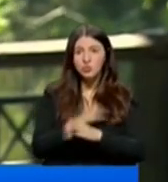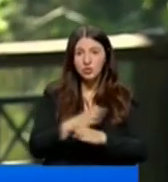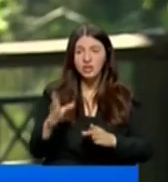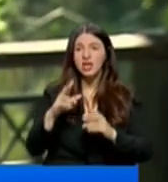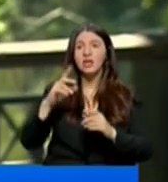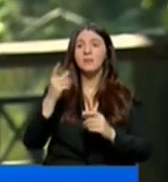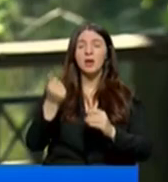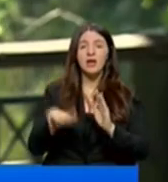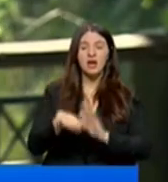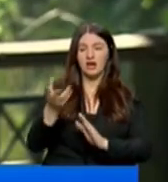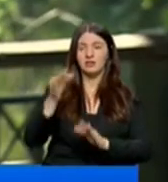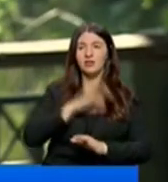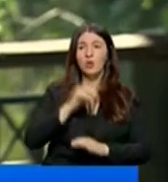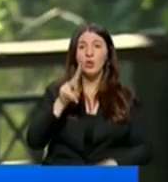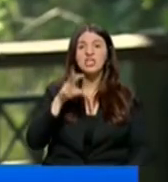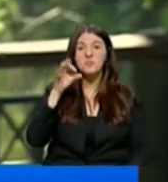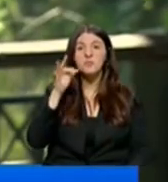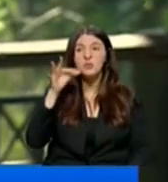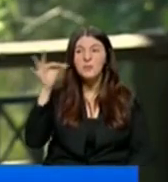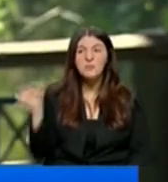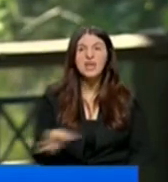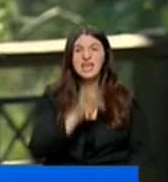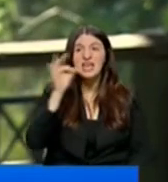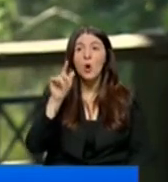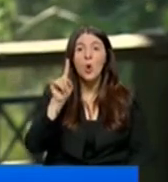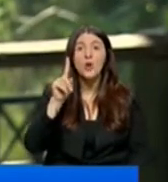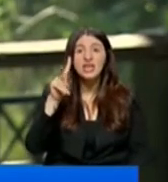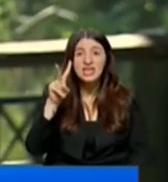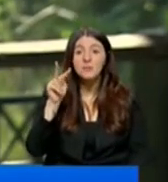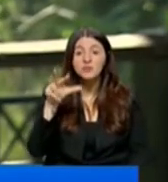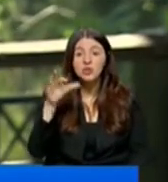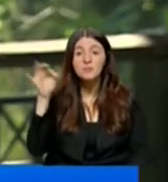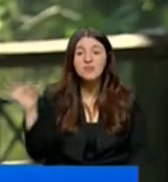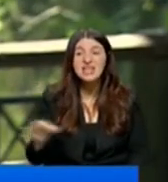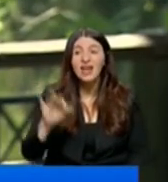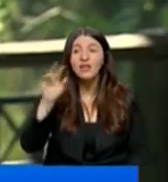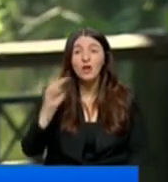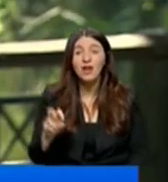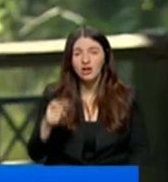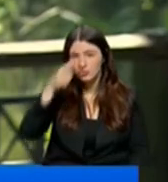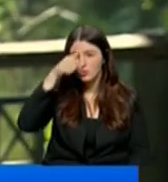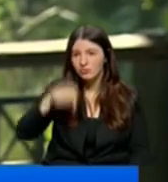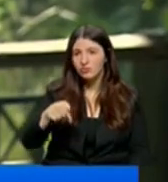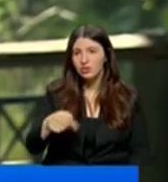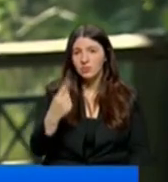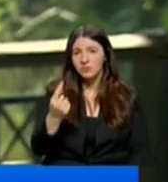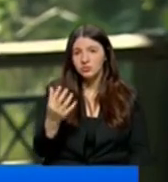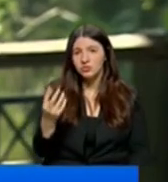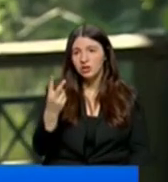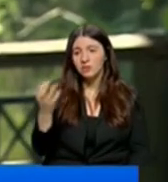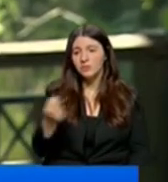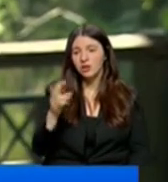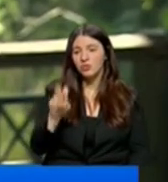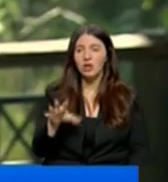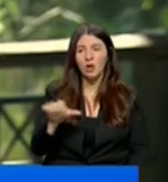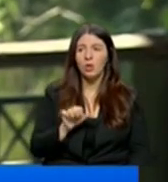ürünlerin cirosu 12,5 milyar dolar. 12,5 milyar dolar. Ya Türkiye buradan 1,5-2 milyar